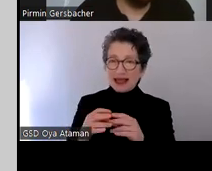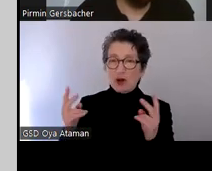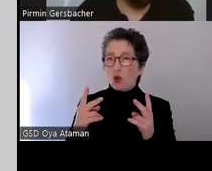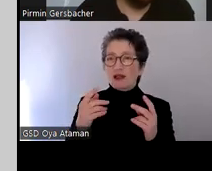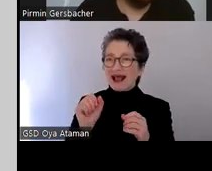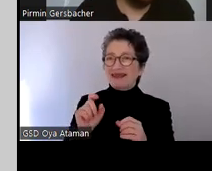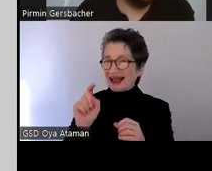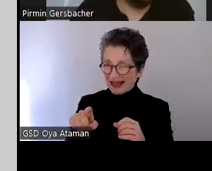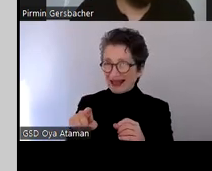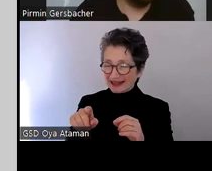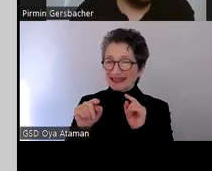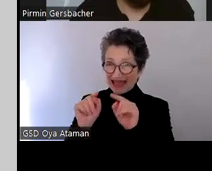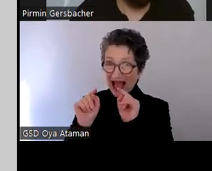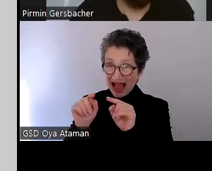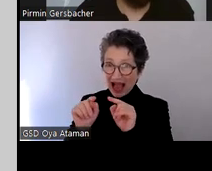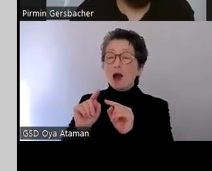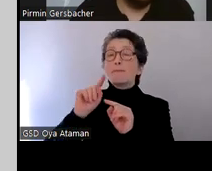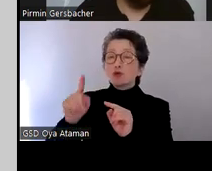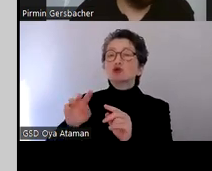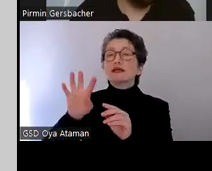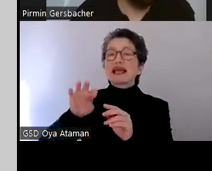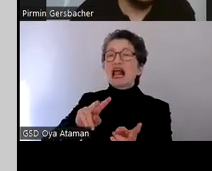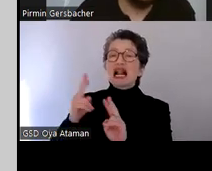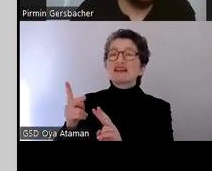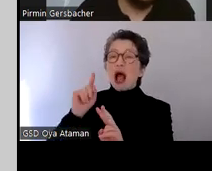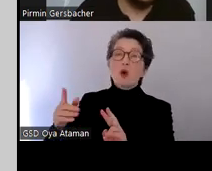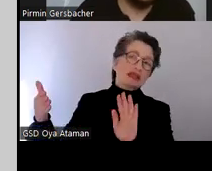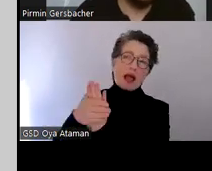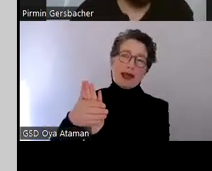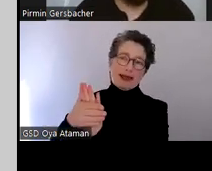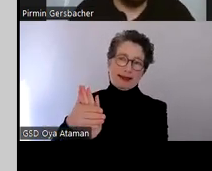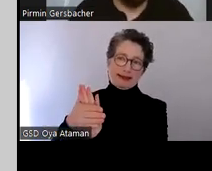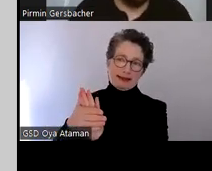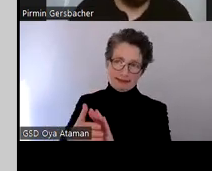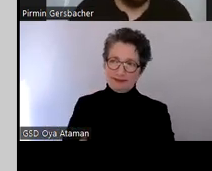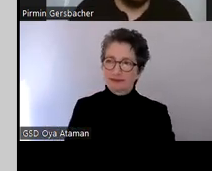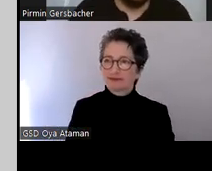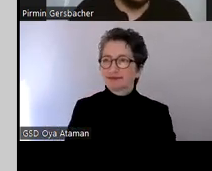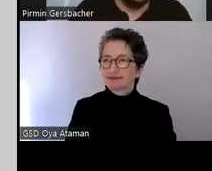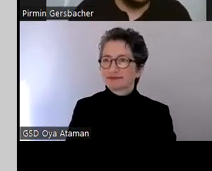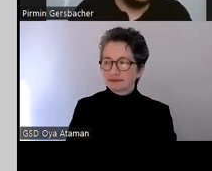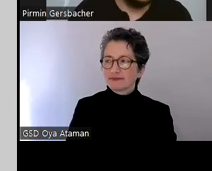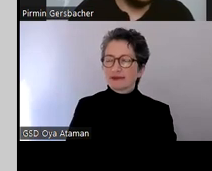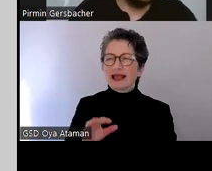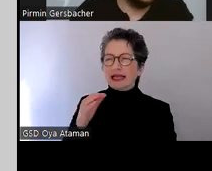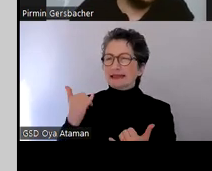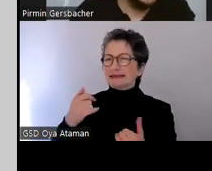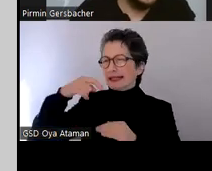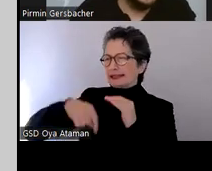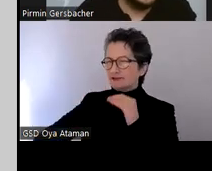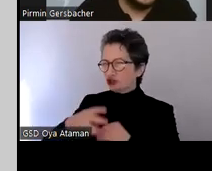klickbar ist, sollte eben eine Textalternative haben. Wenn man so nochmal konkret jetzt wieder anschauen, das Ganze, ein bisschen